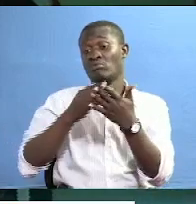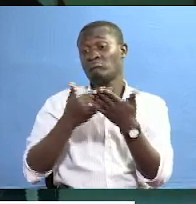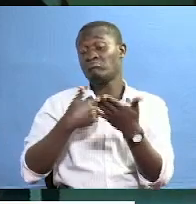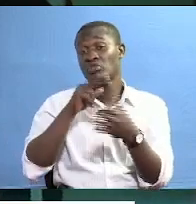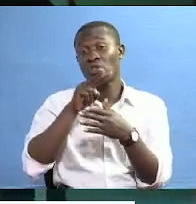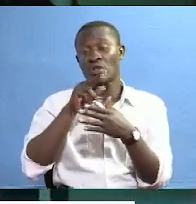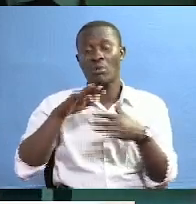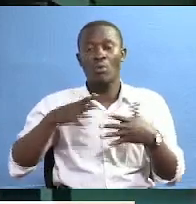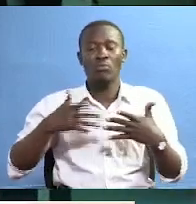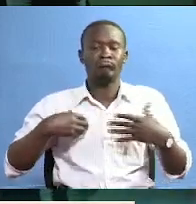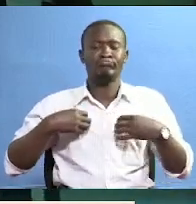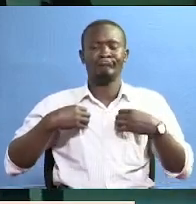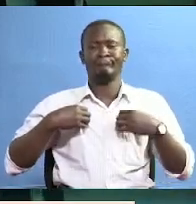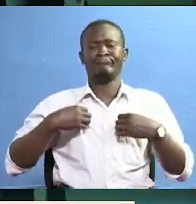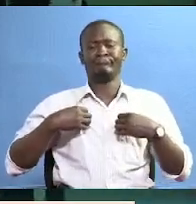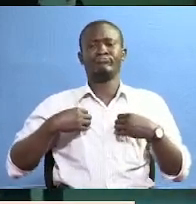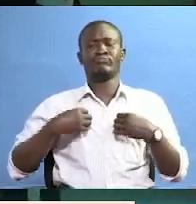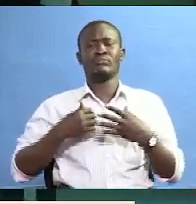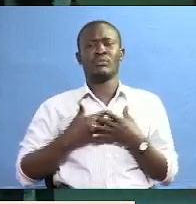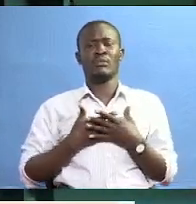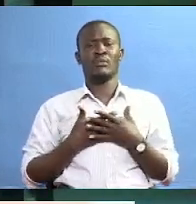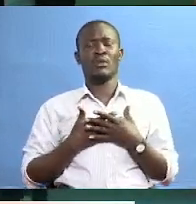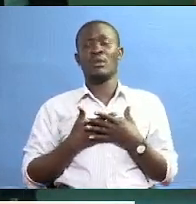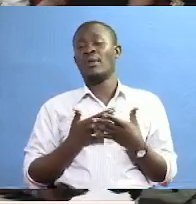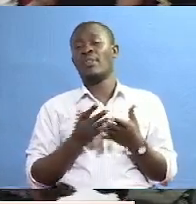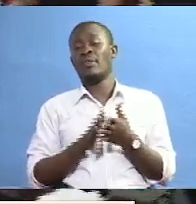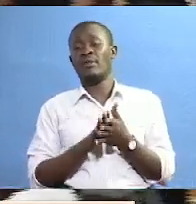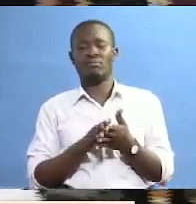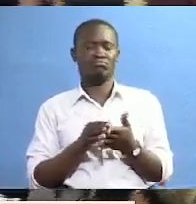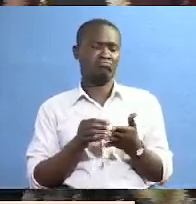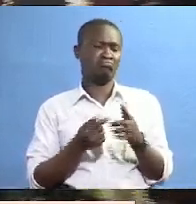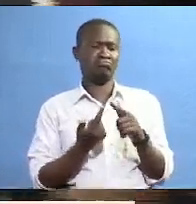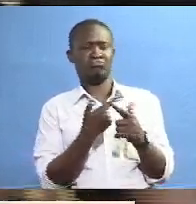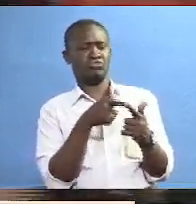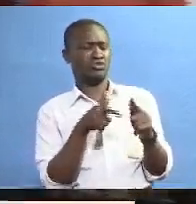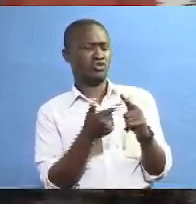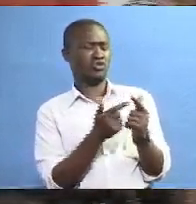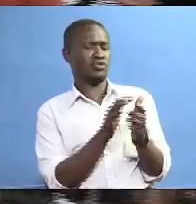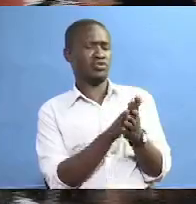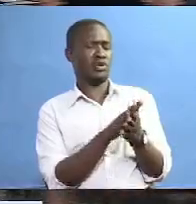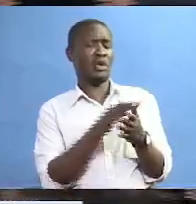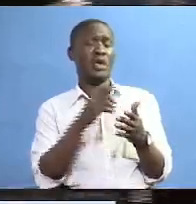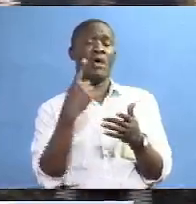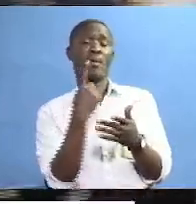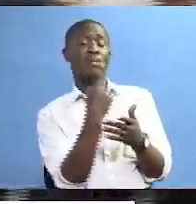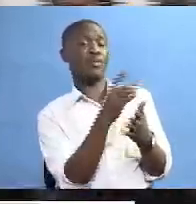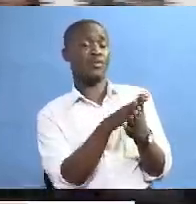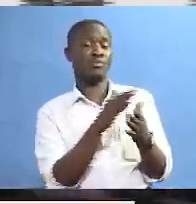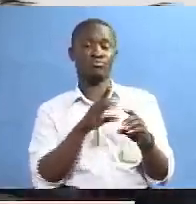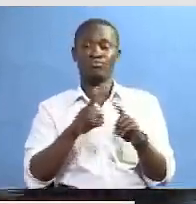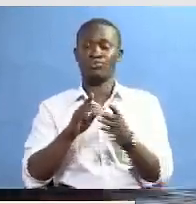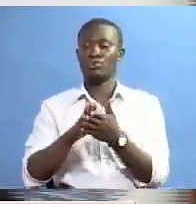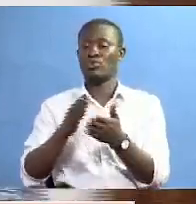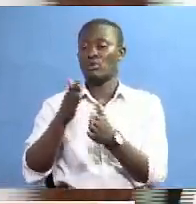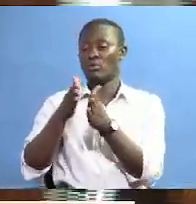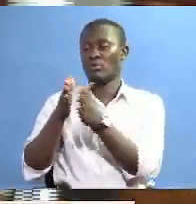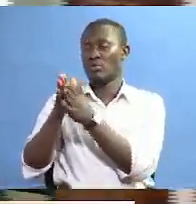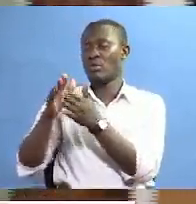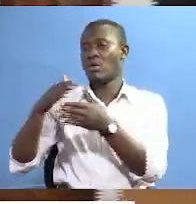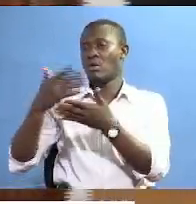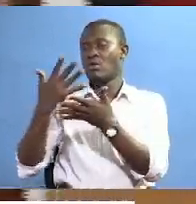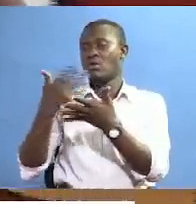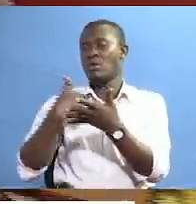in, and also the stitching. Aidha, kila mmoja wao amekuwa akifanya matayarisho kabambe